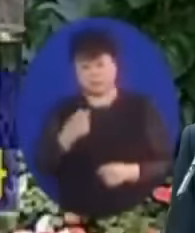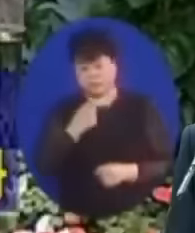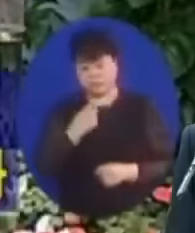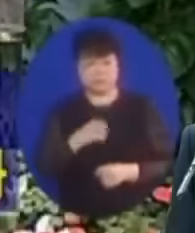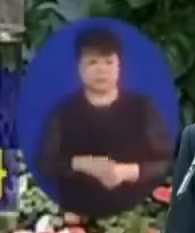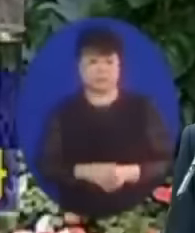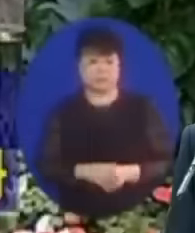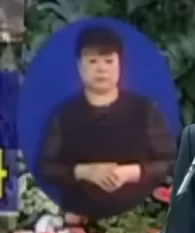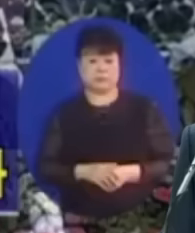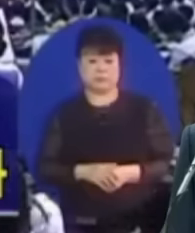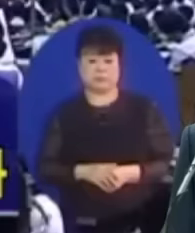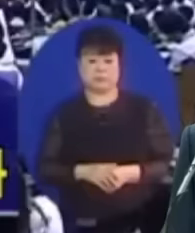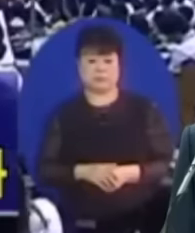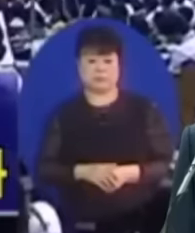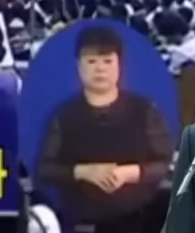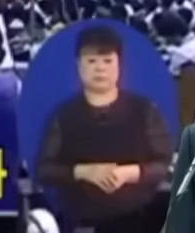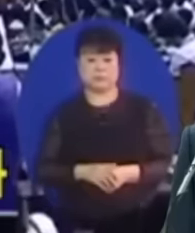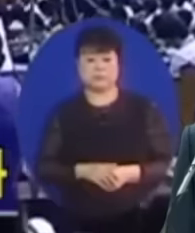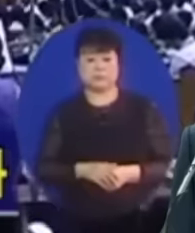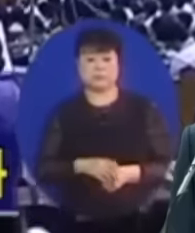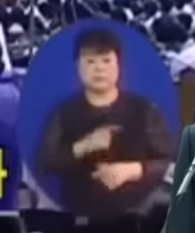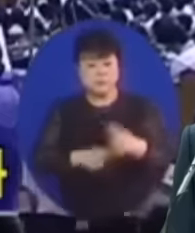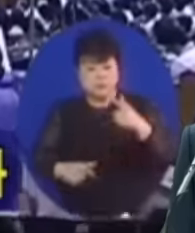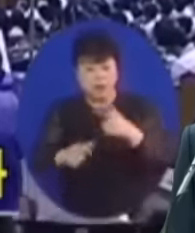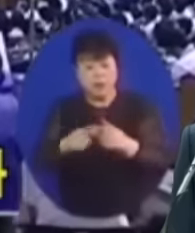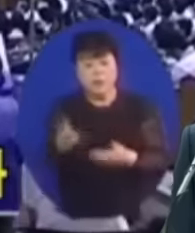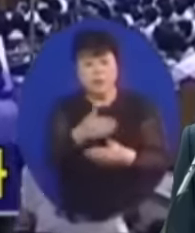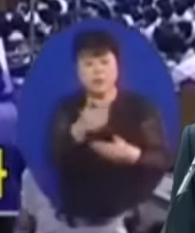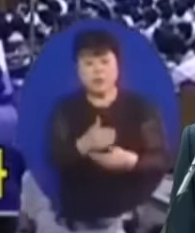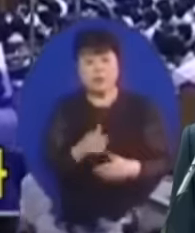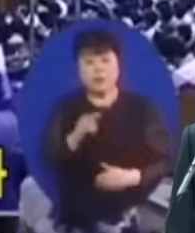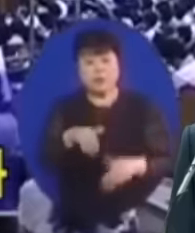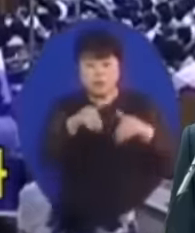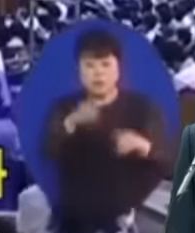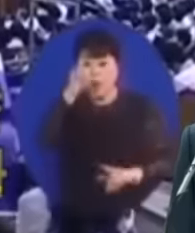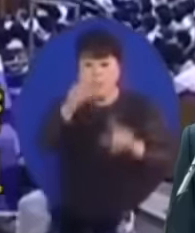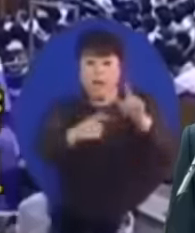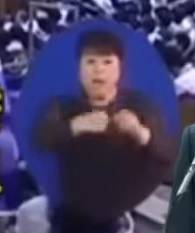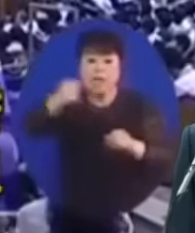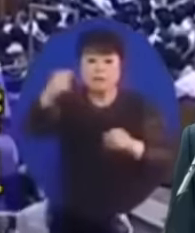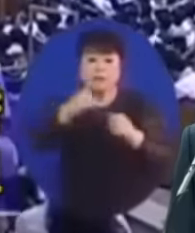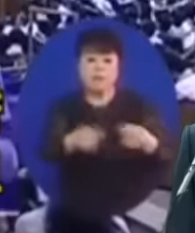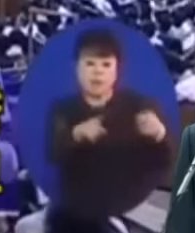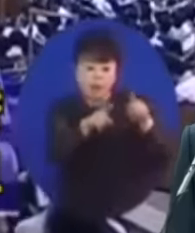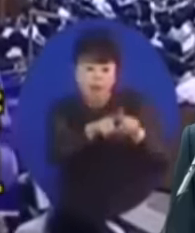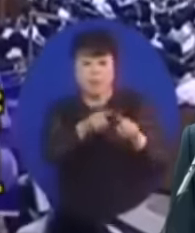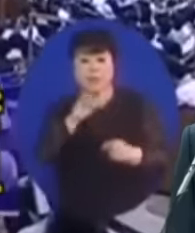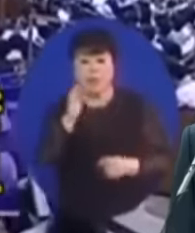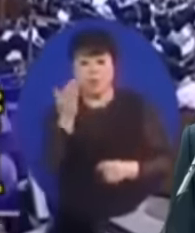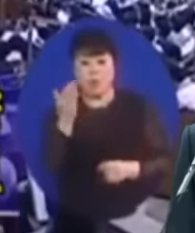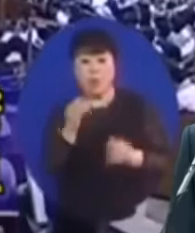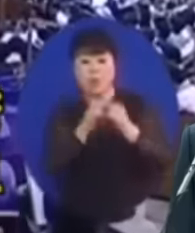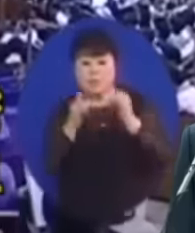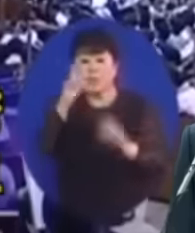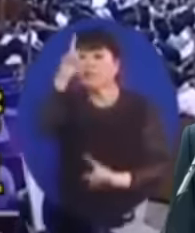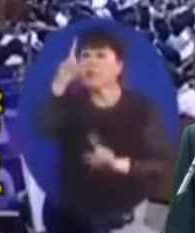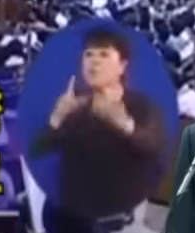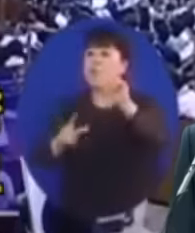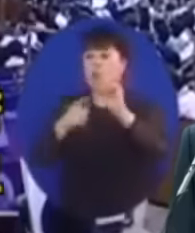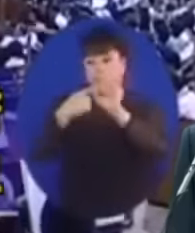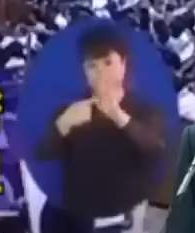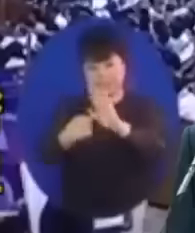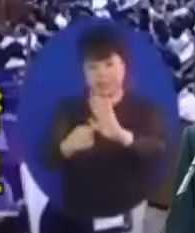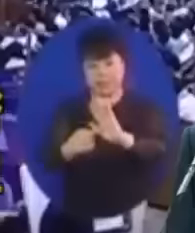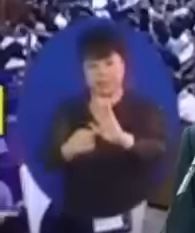여기지 아니하시고 오히려 자기를 비워 종의 형체를 가지사 사람들과 같이 되셨고 사람의 모양으로